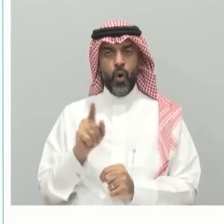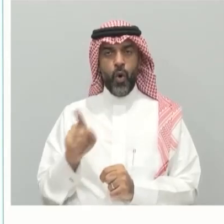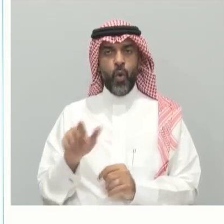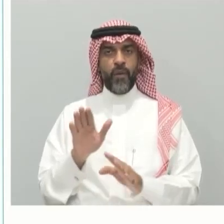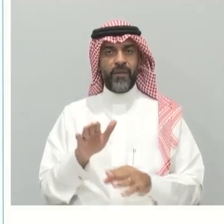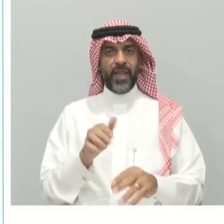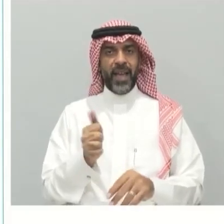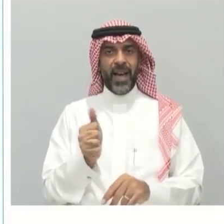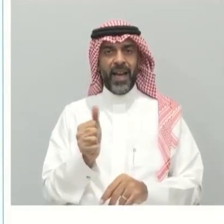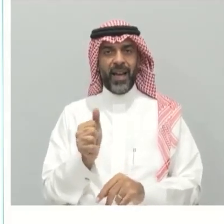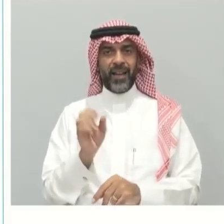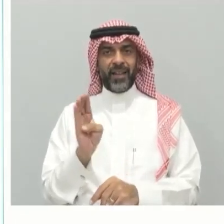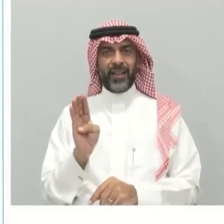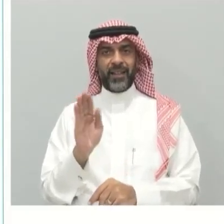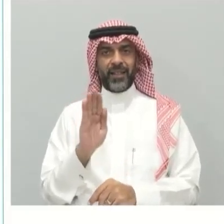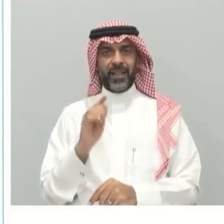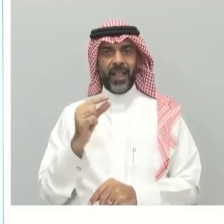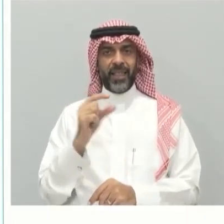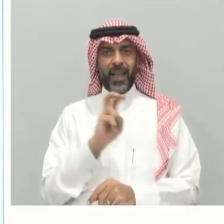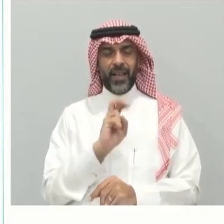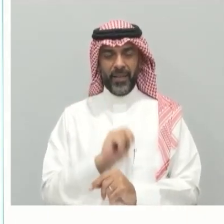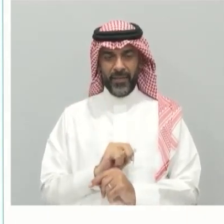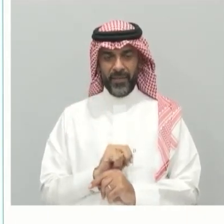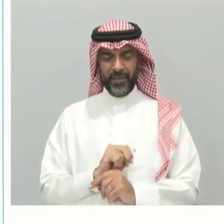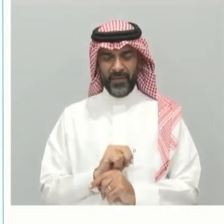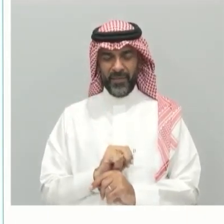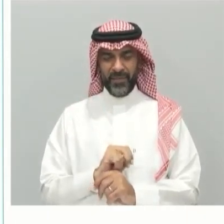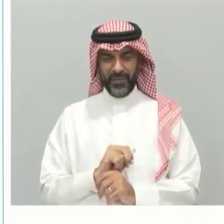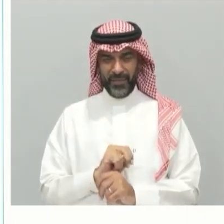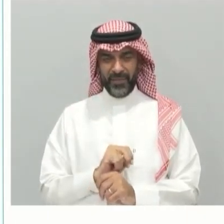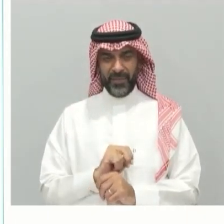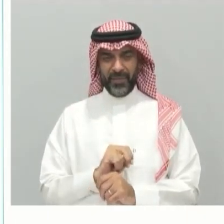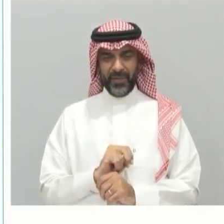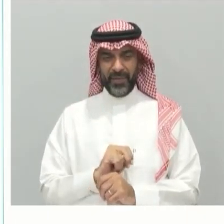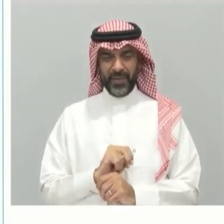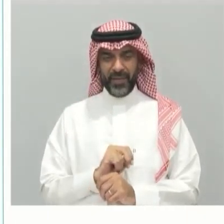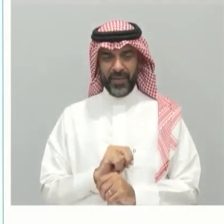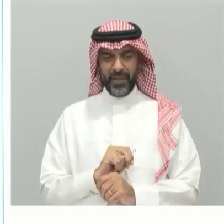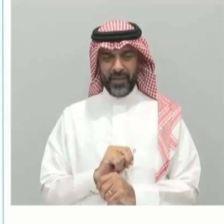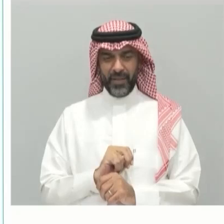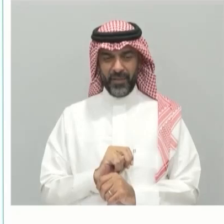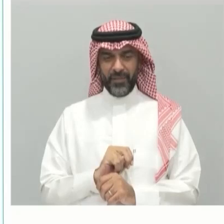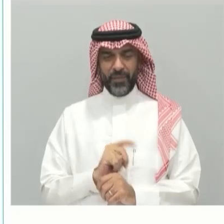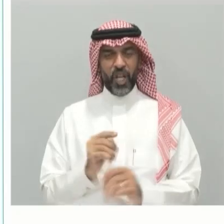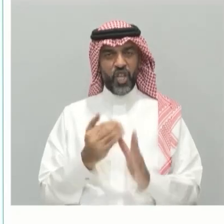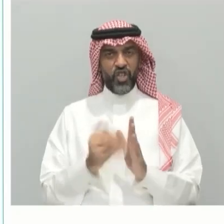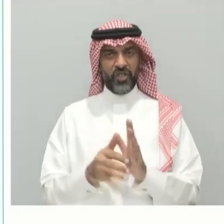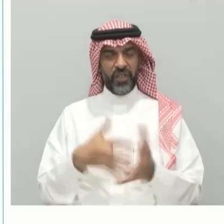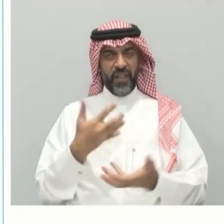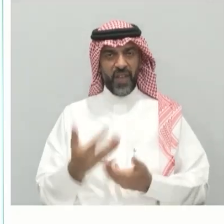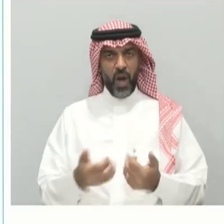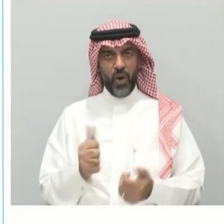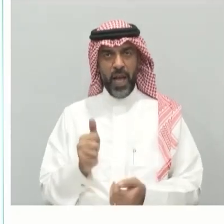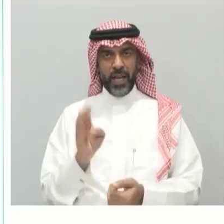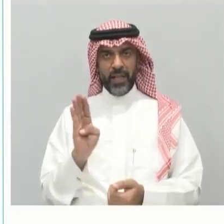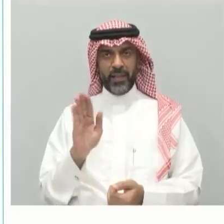عنده الاكسده اذا هذا هو الانود الانود ايش اللي عنده نص تفاعل الاكسده هذا هو